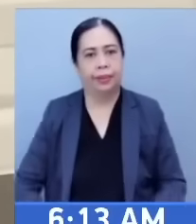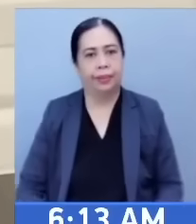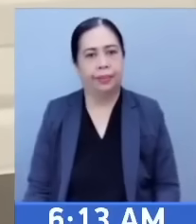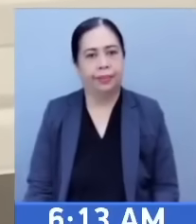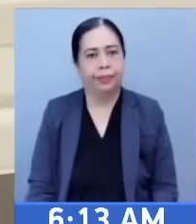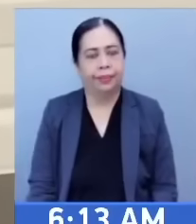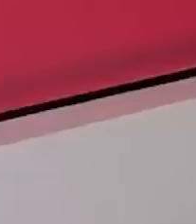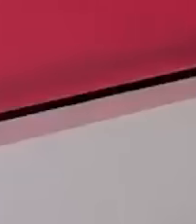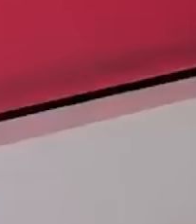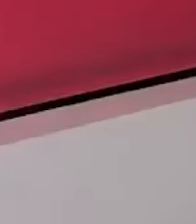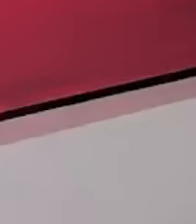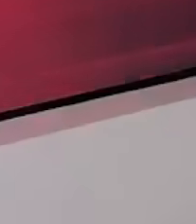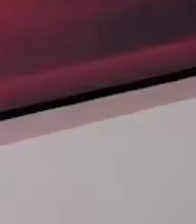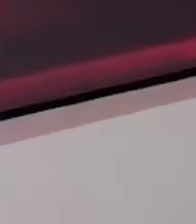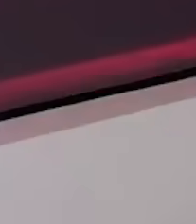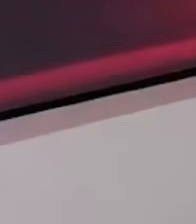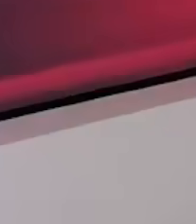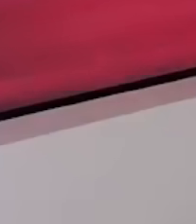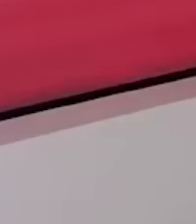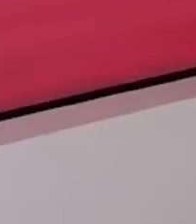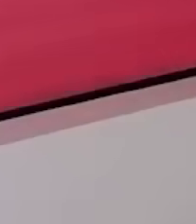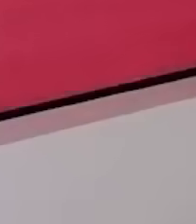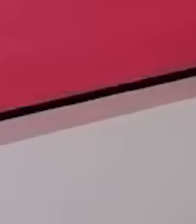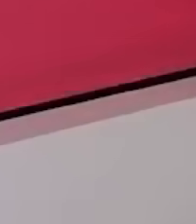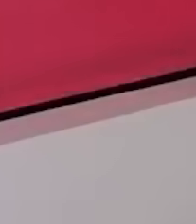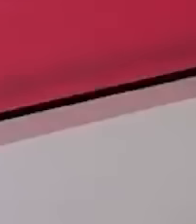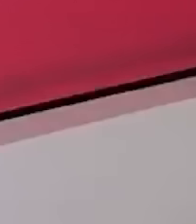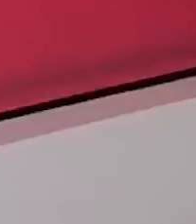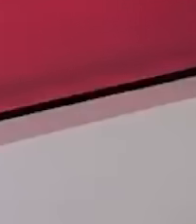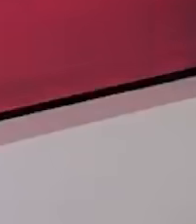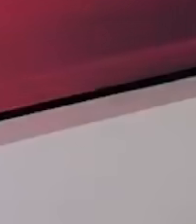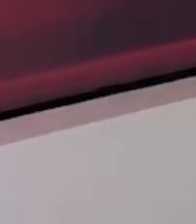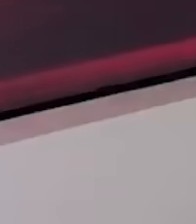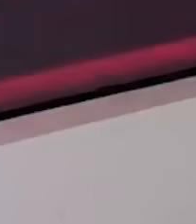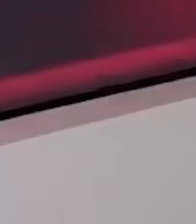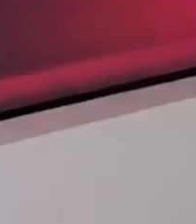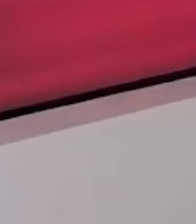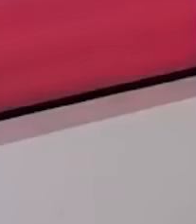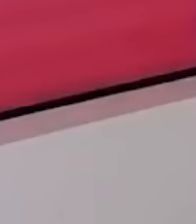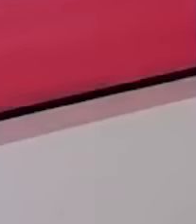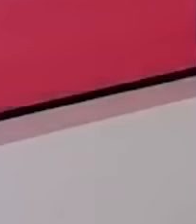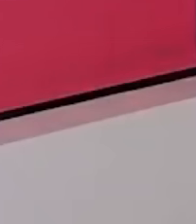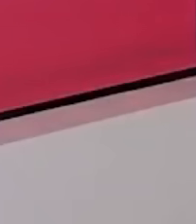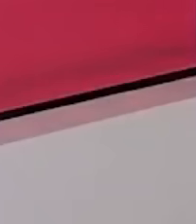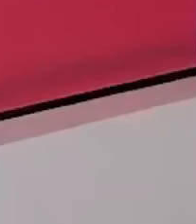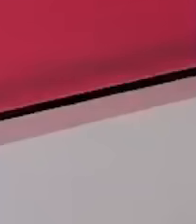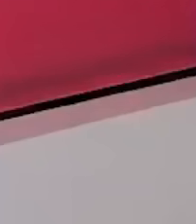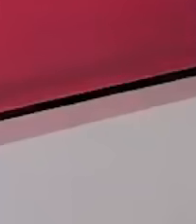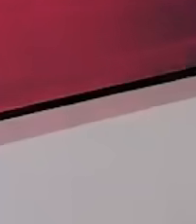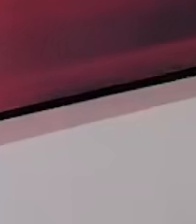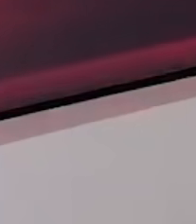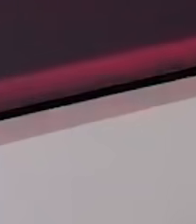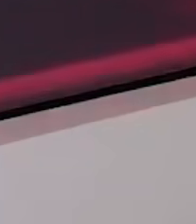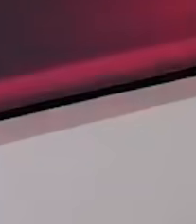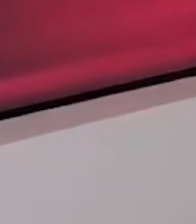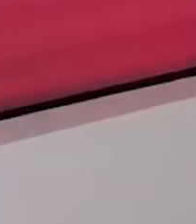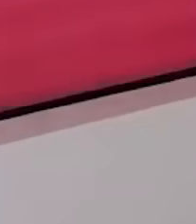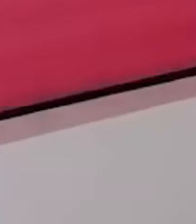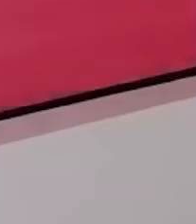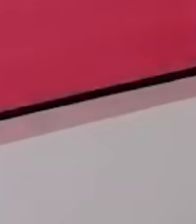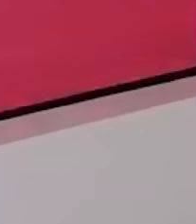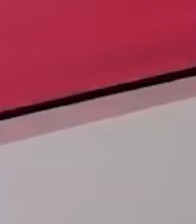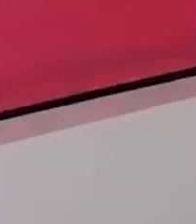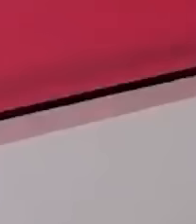News. Igan, mauna ka sa mga balita. Mag-subscribe sa GMA Integrated News sa YouTube. Sa mga kapuso